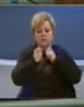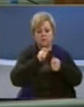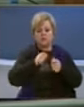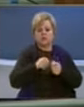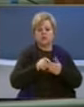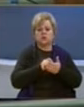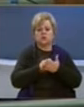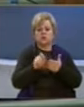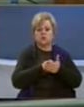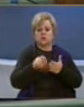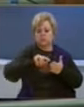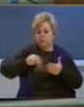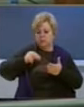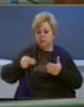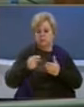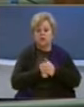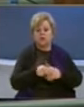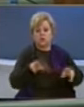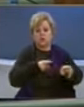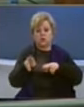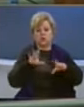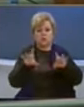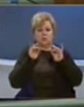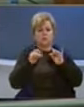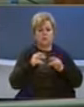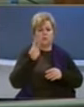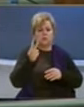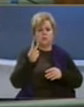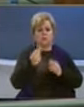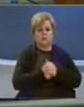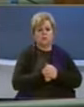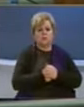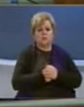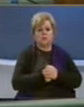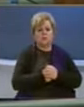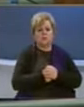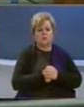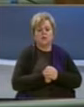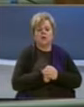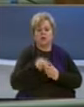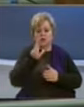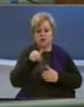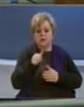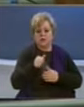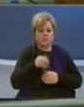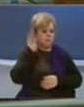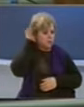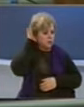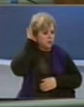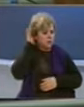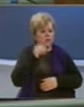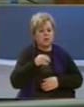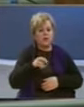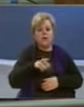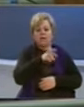të precizohet që gjyqtarë dhe prokurorë të jenë vetëm nga dy etni, është për të befasuar. E kemi prezente dhe ministrin për integrim evropian